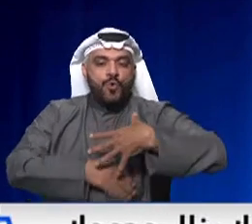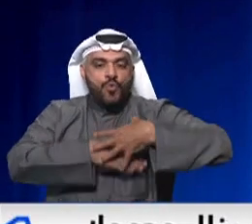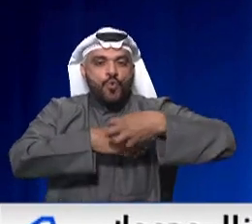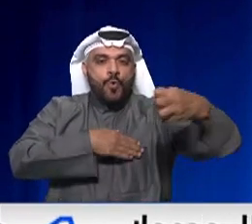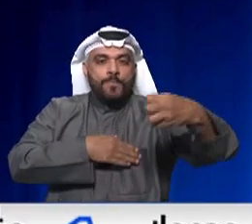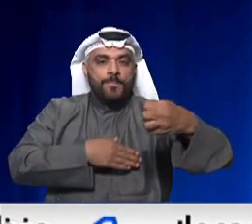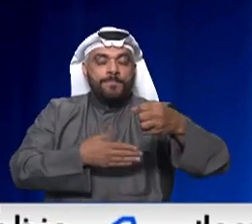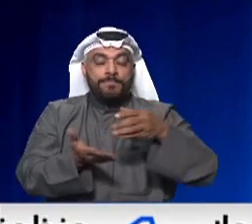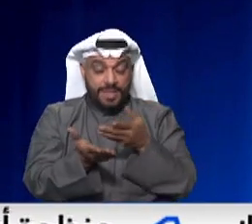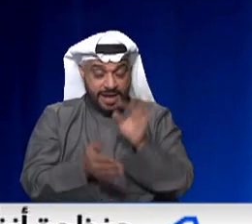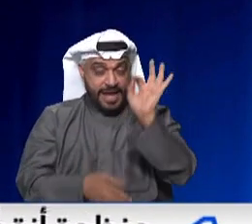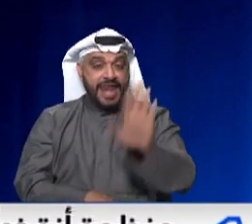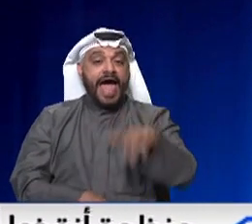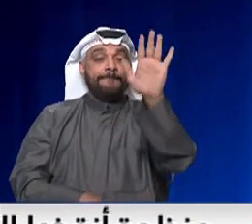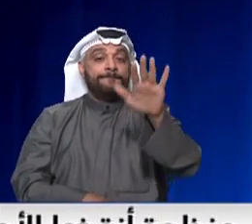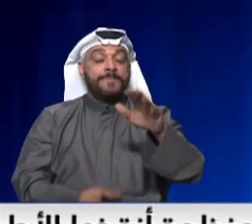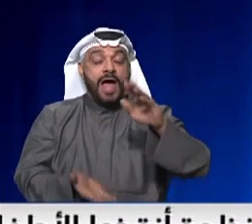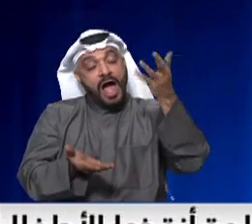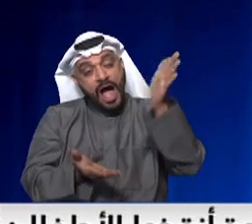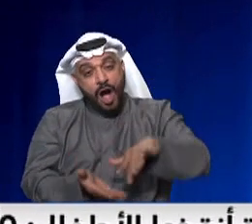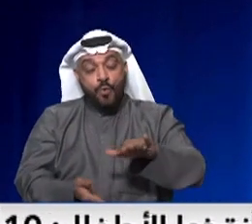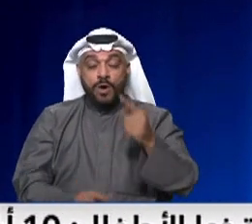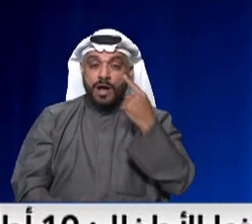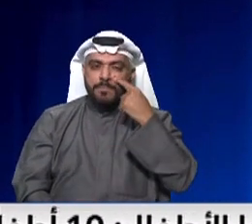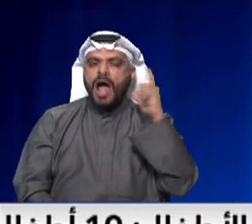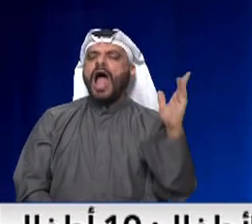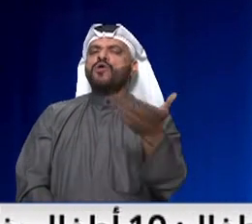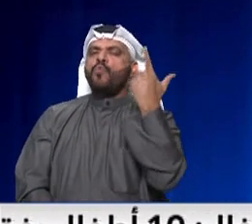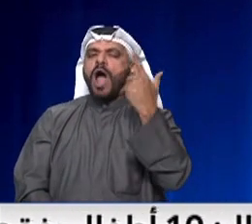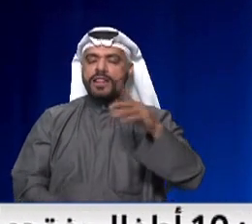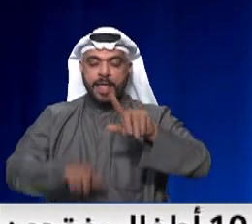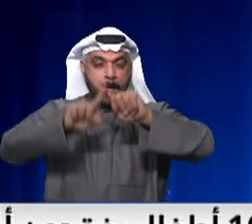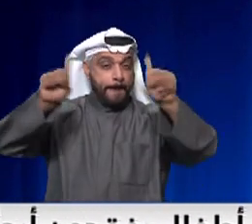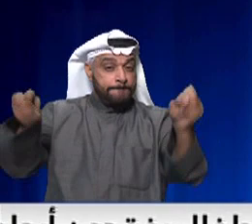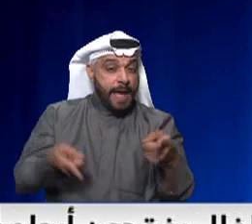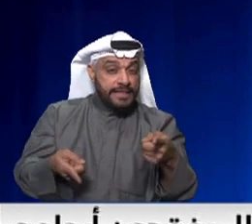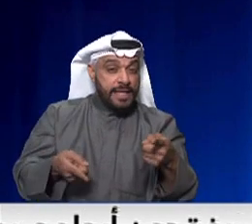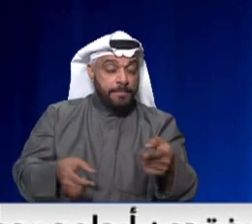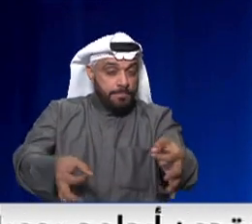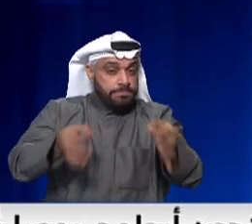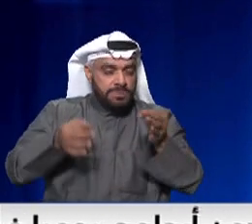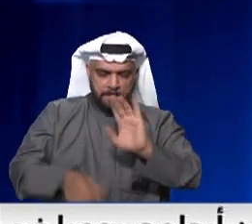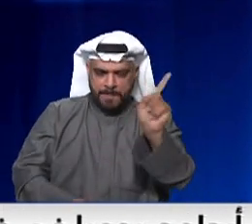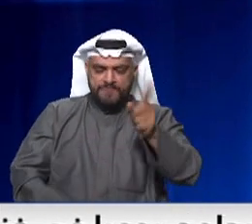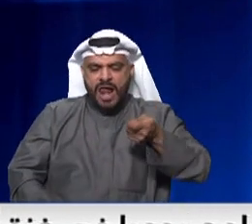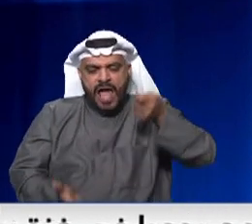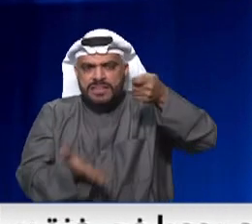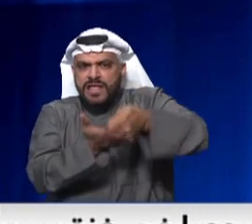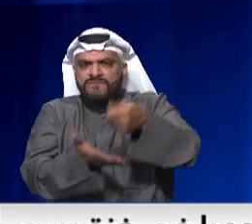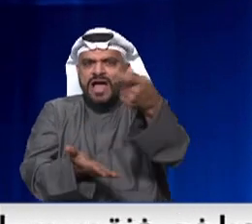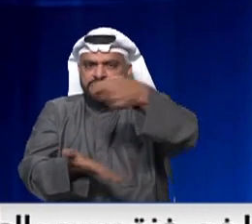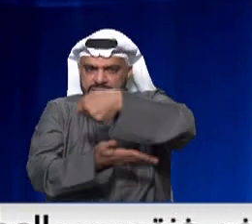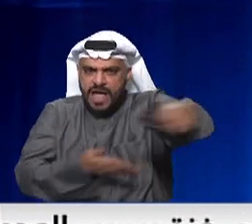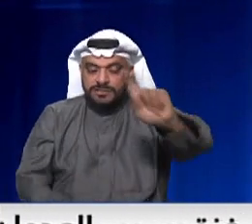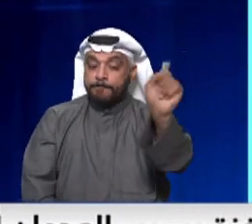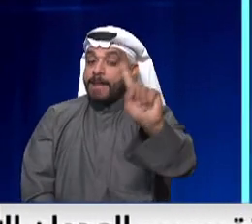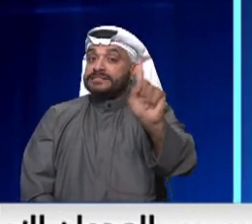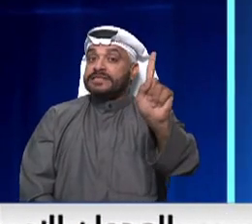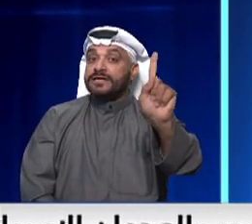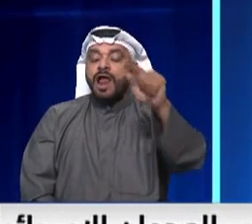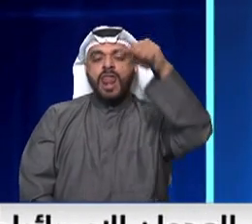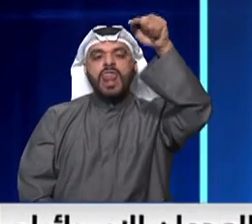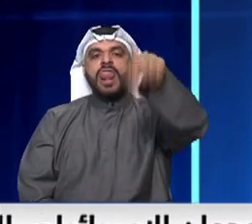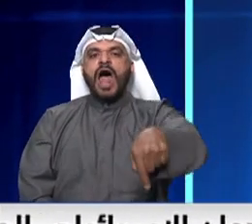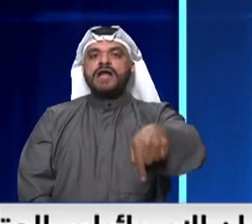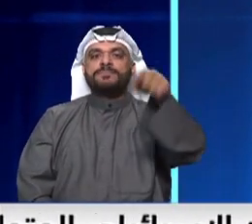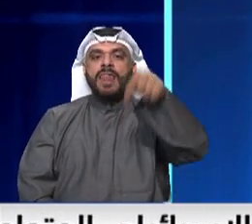يمكن للمواطنين تقديم شكوا ضد المكاتب غير الملتزمه بوسيله الدفع عن طريق الكين او بالاسعار